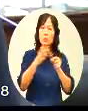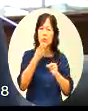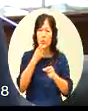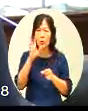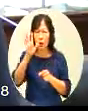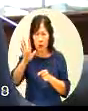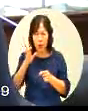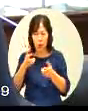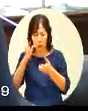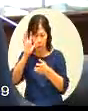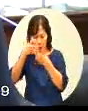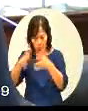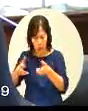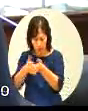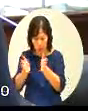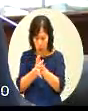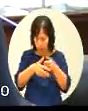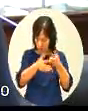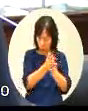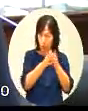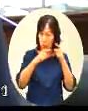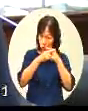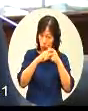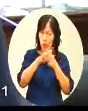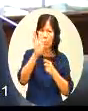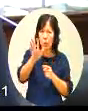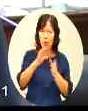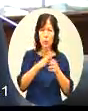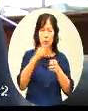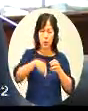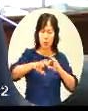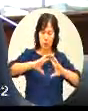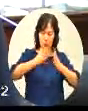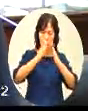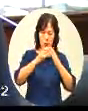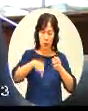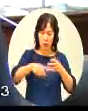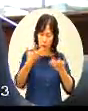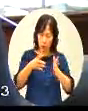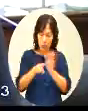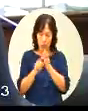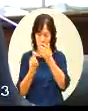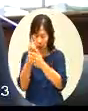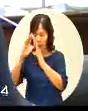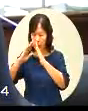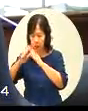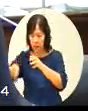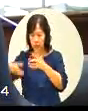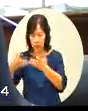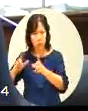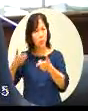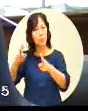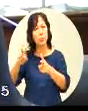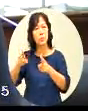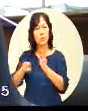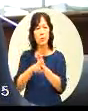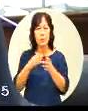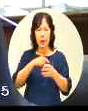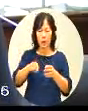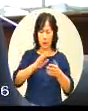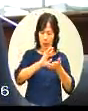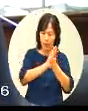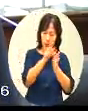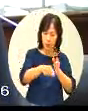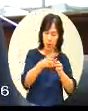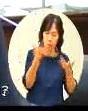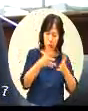有很多的单位可以来做这样的研究，这是一个国家的问题，不是一个单一城市的问题。我们把这样的问题拉到一个